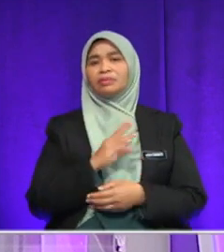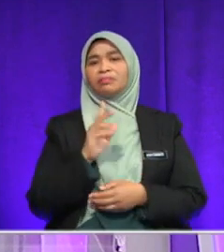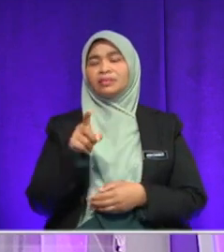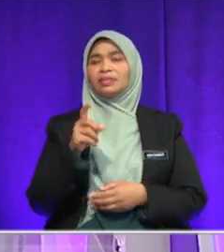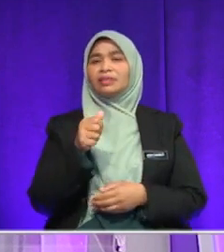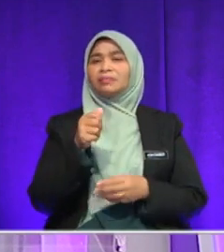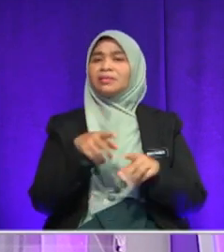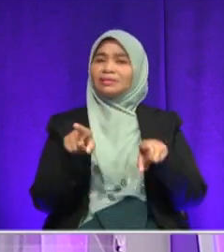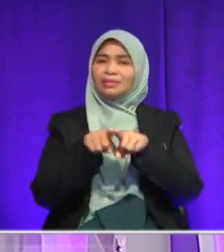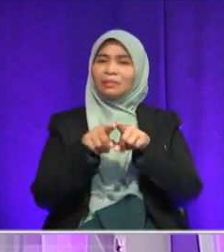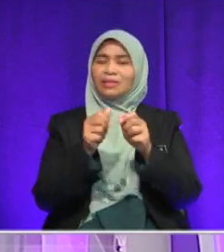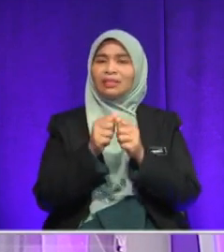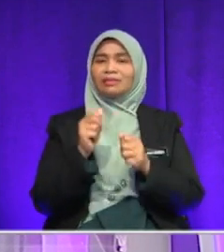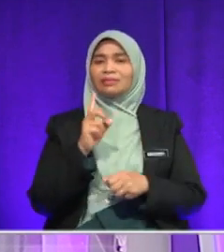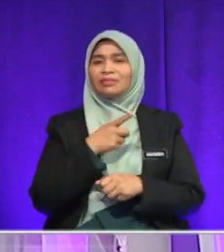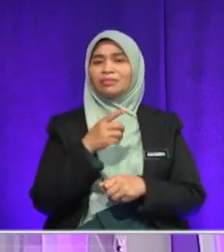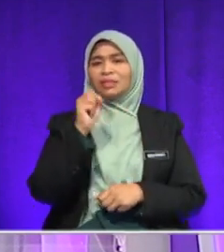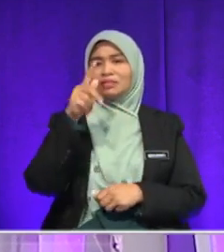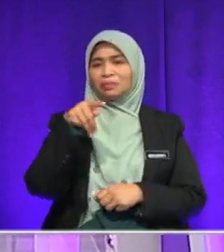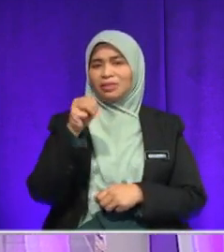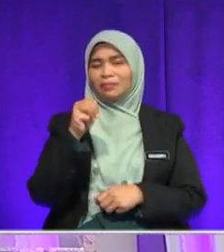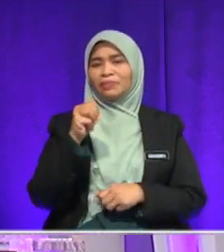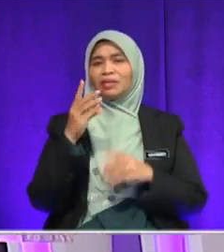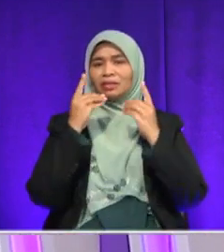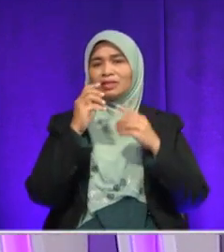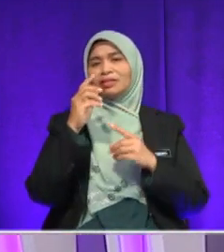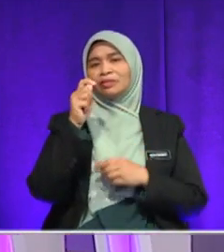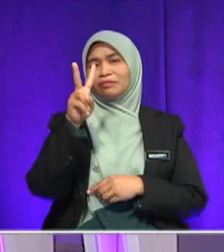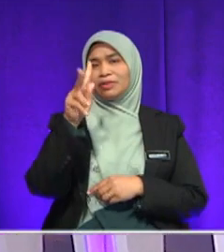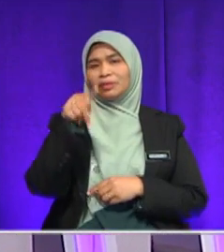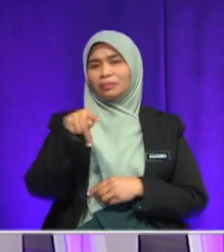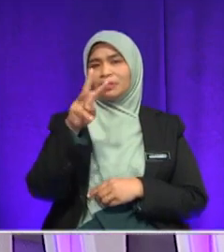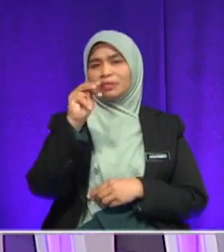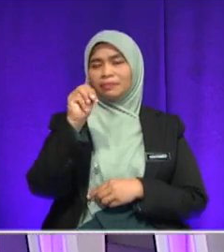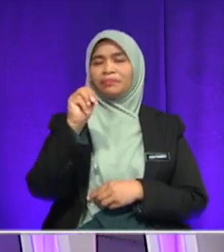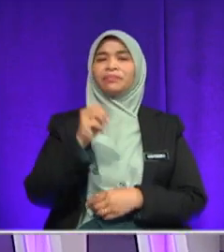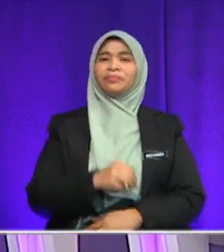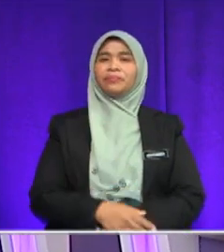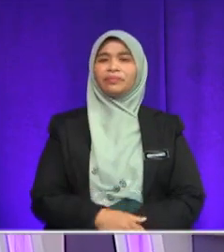bersama kami di Sukses SPM 2022 di DidikTV KPM.